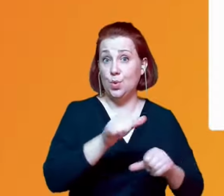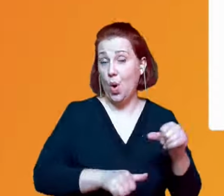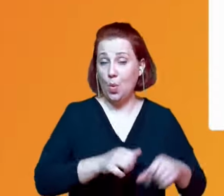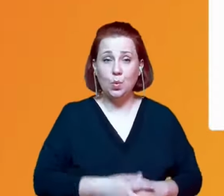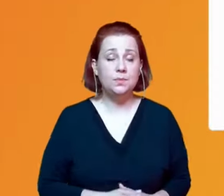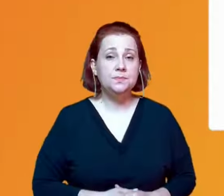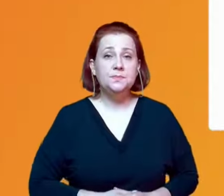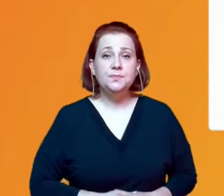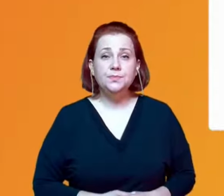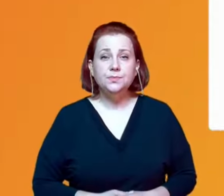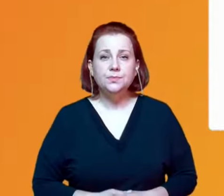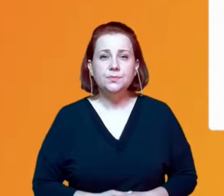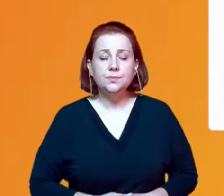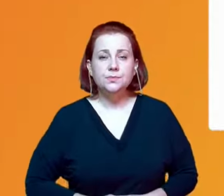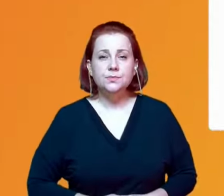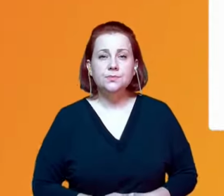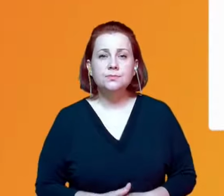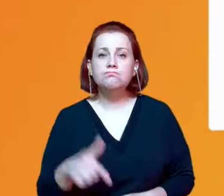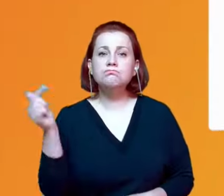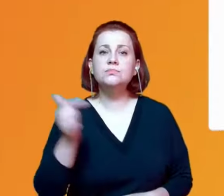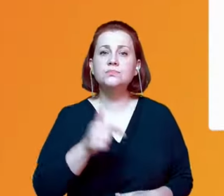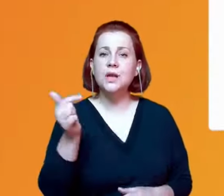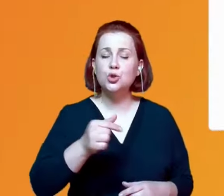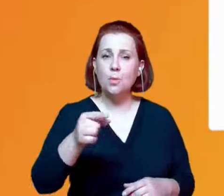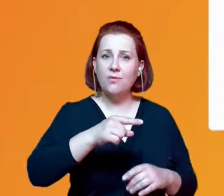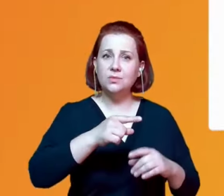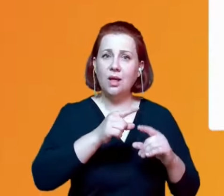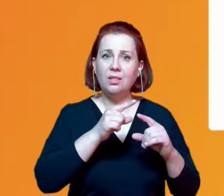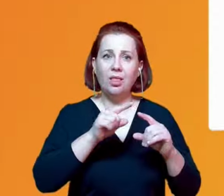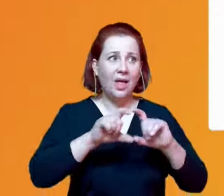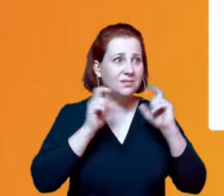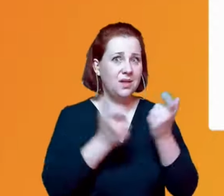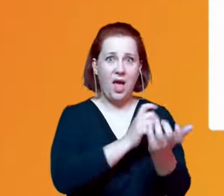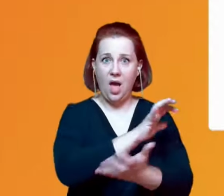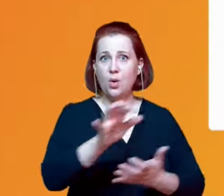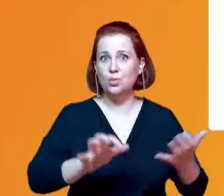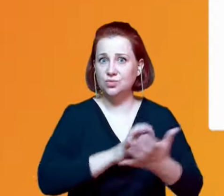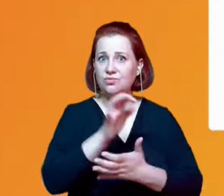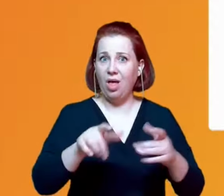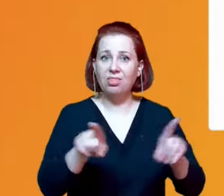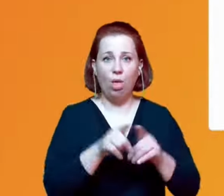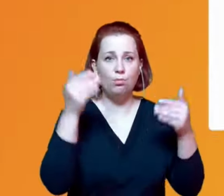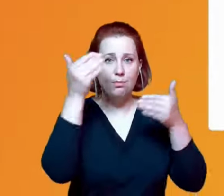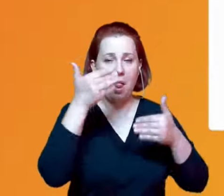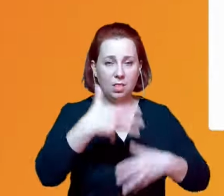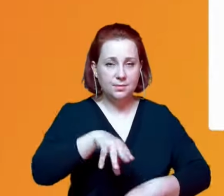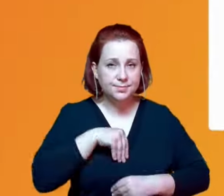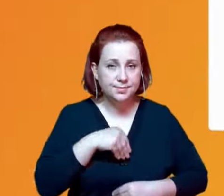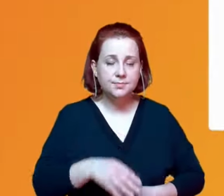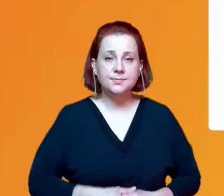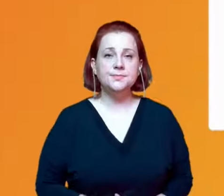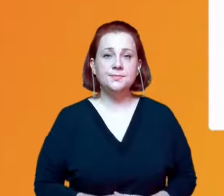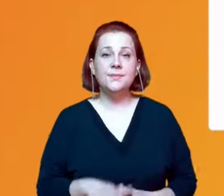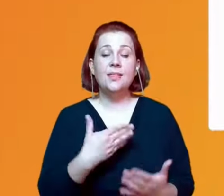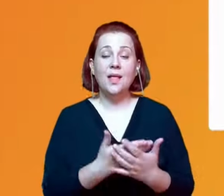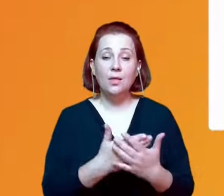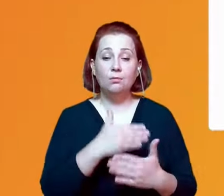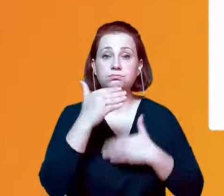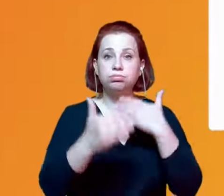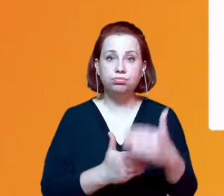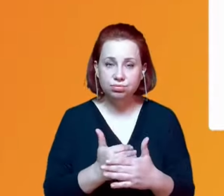takich zobowiązań przyjętych na skalę światową. A więc Światowe Forum